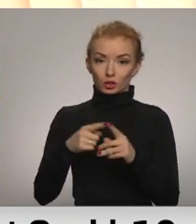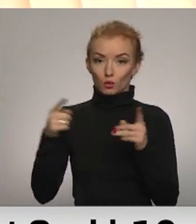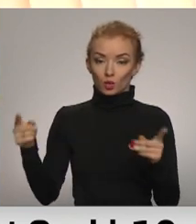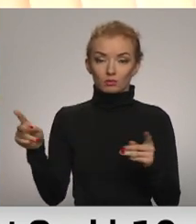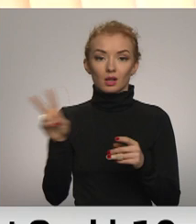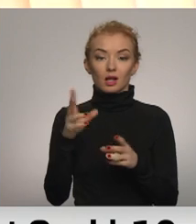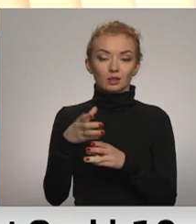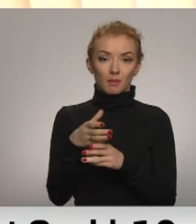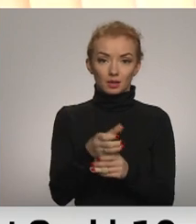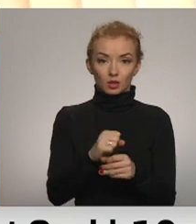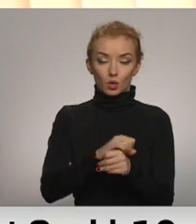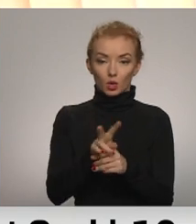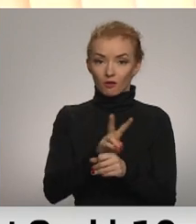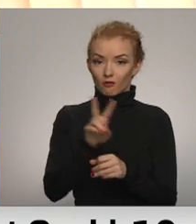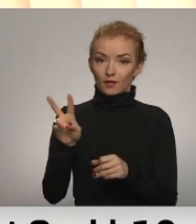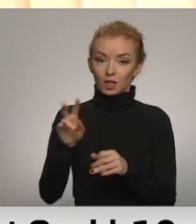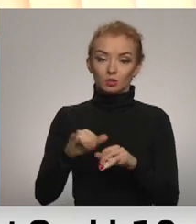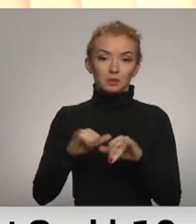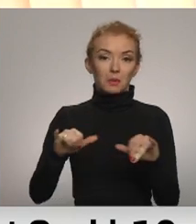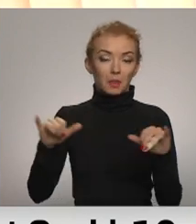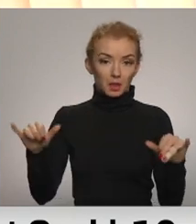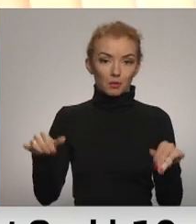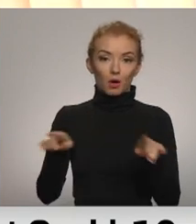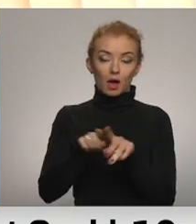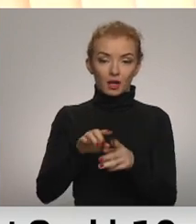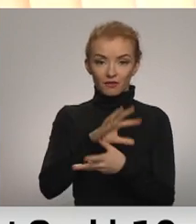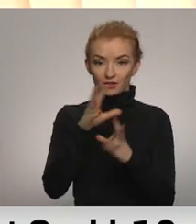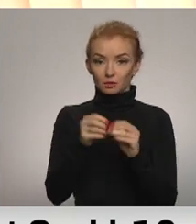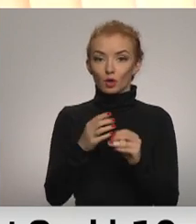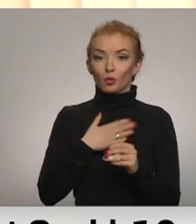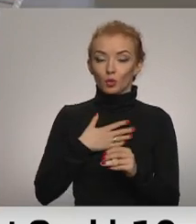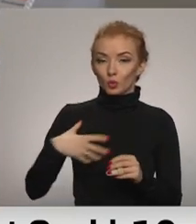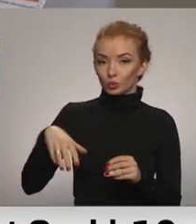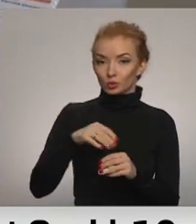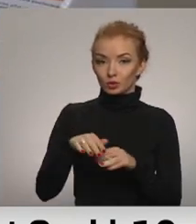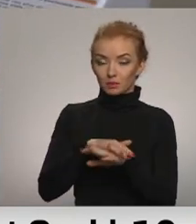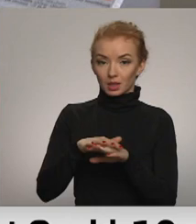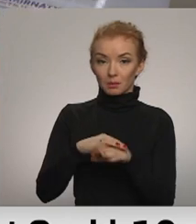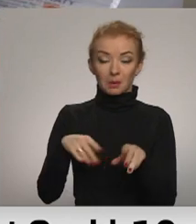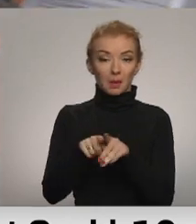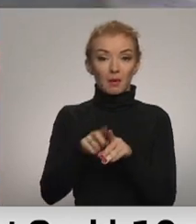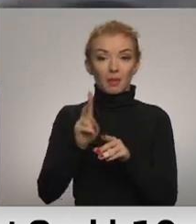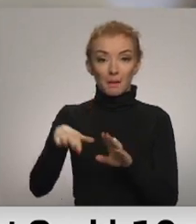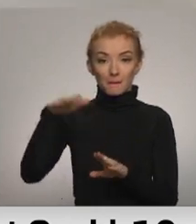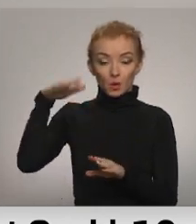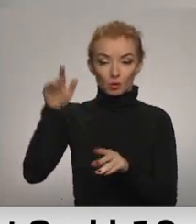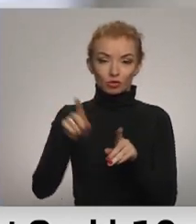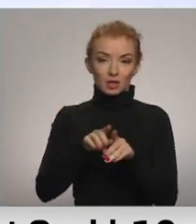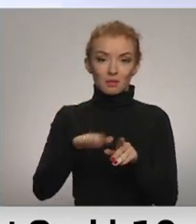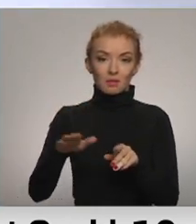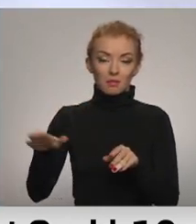kas mazinātu Covid-19 izplatību arī vispār mūsu sabiedrībā. Tieši tāpat kā pieaugušo, arī